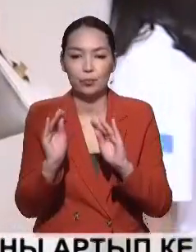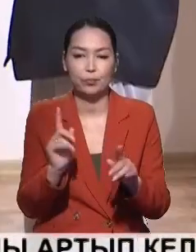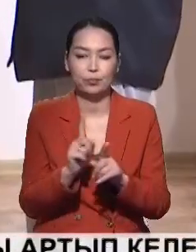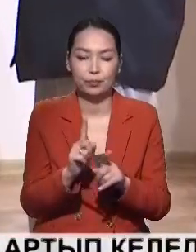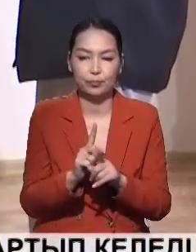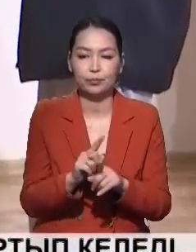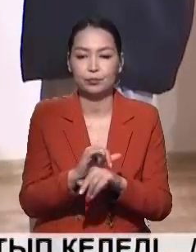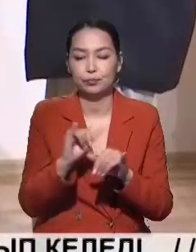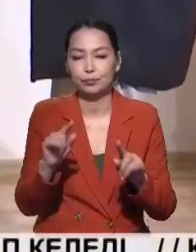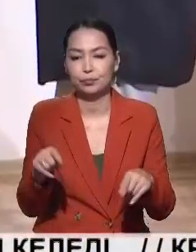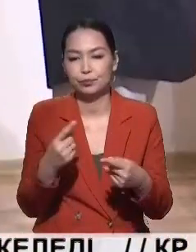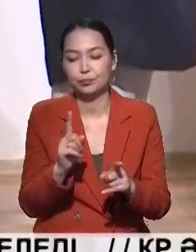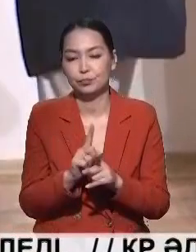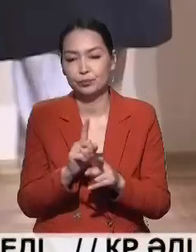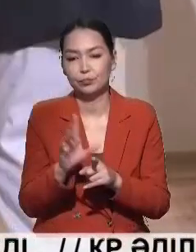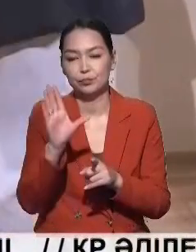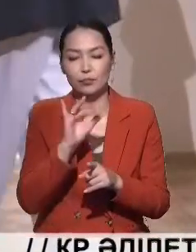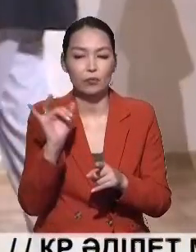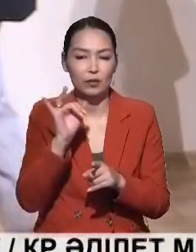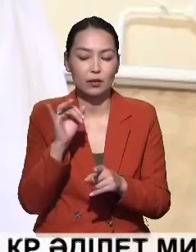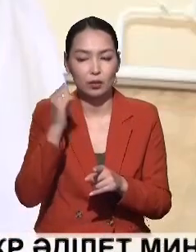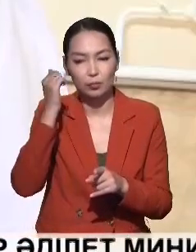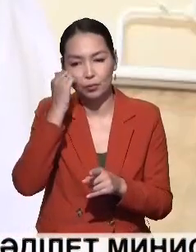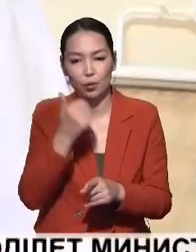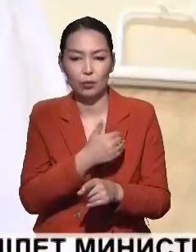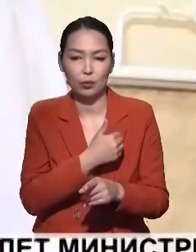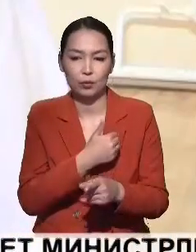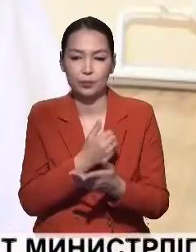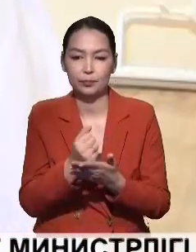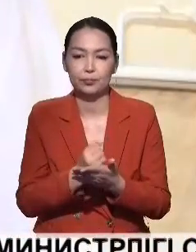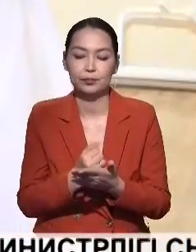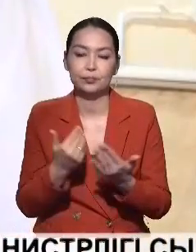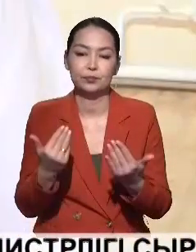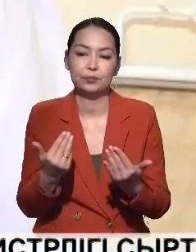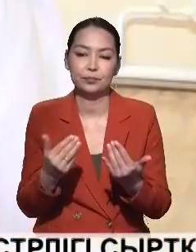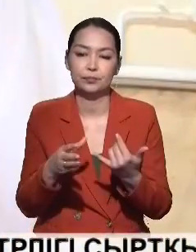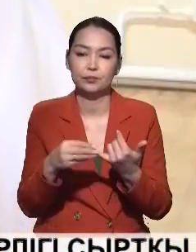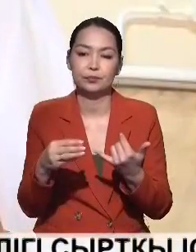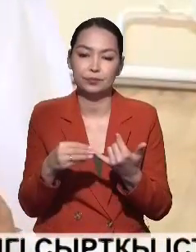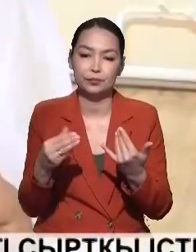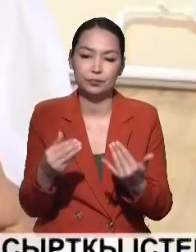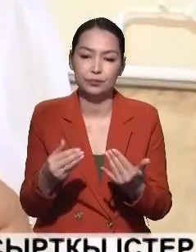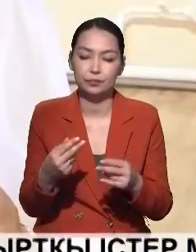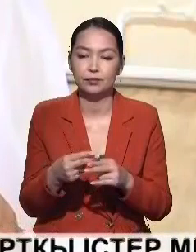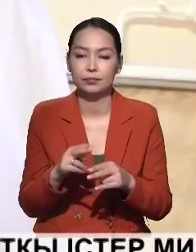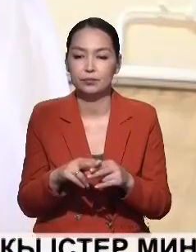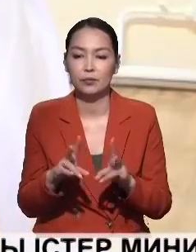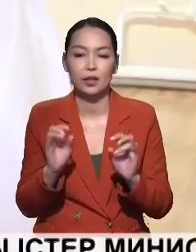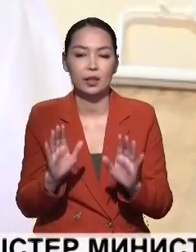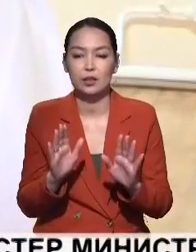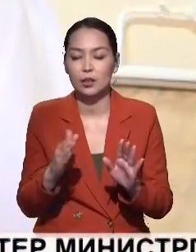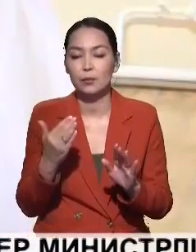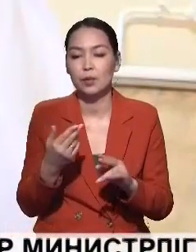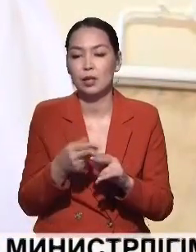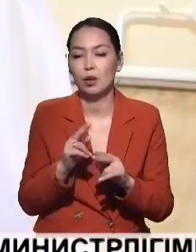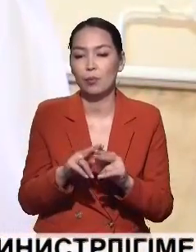жеткізу, мол мұрамызды сақтап қалудың бір көрінісі деп біледі. Сырдың топырағы тек қана жырға